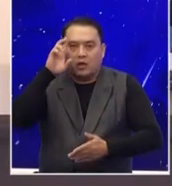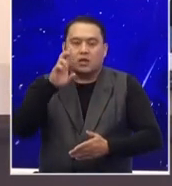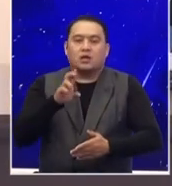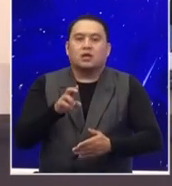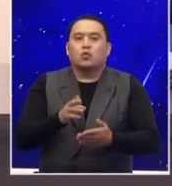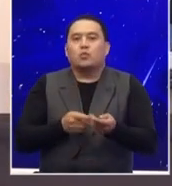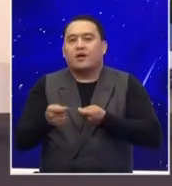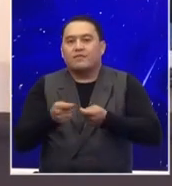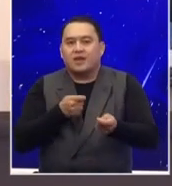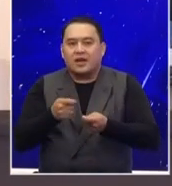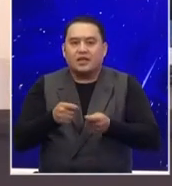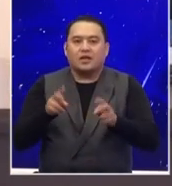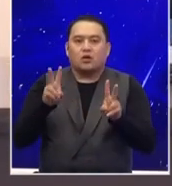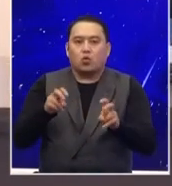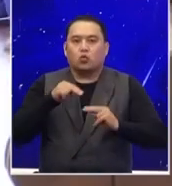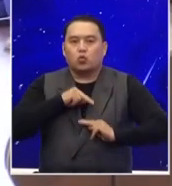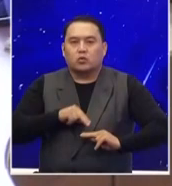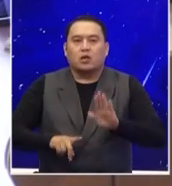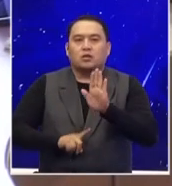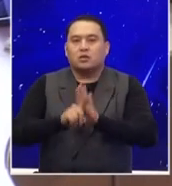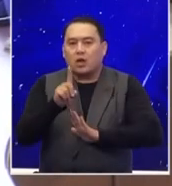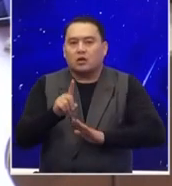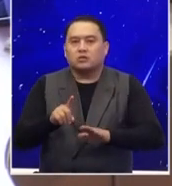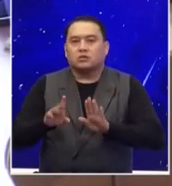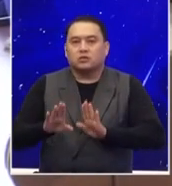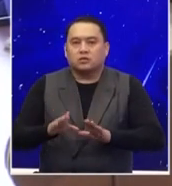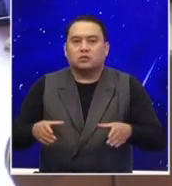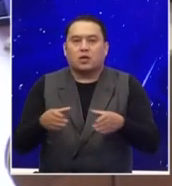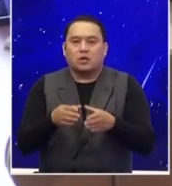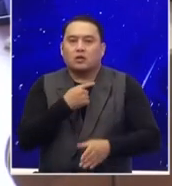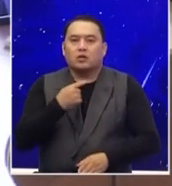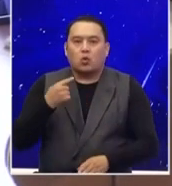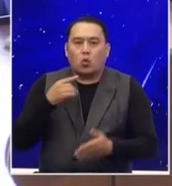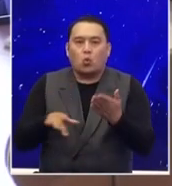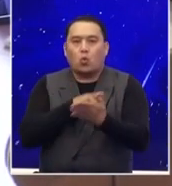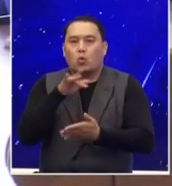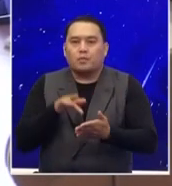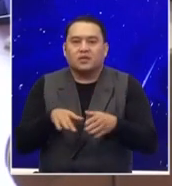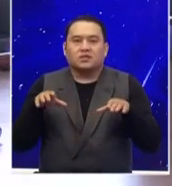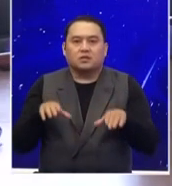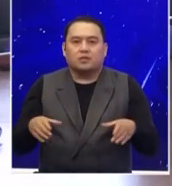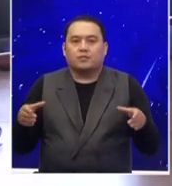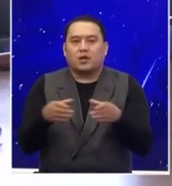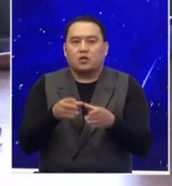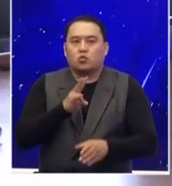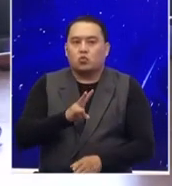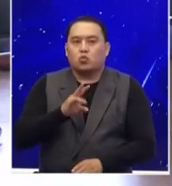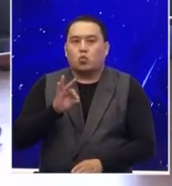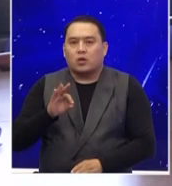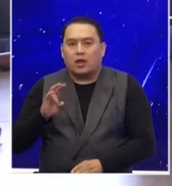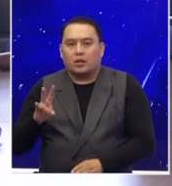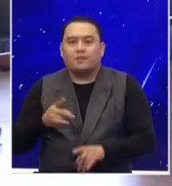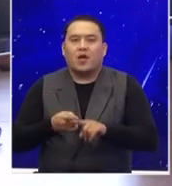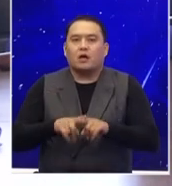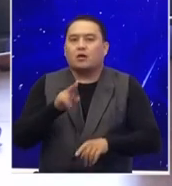и муниципальное управление. Трудовую деятельность начал заведующий сектором Талдыкурганского городского представительства партии ОТАН.